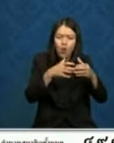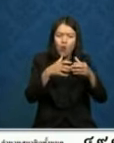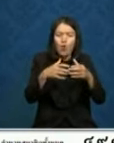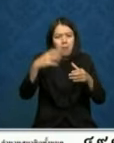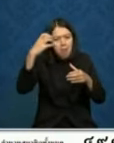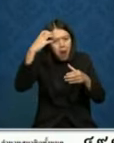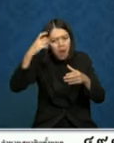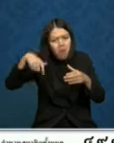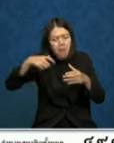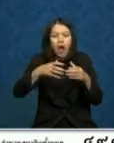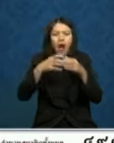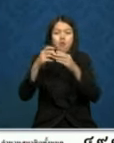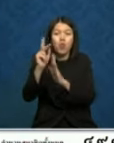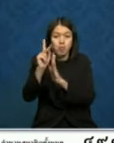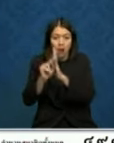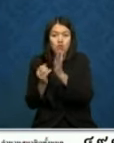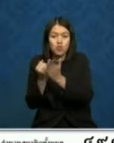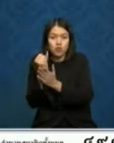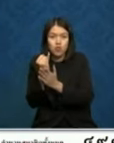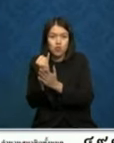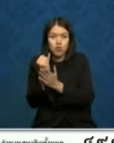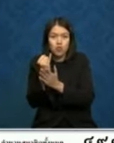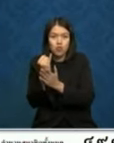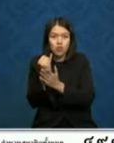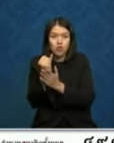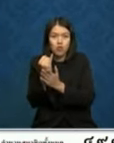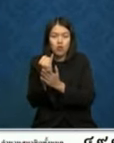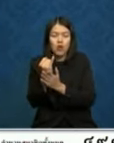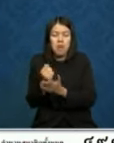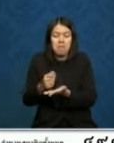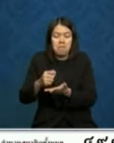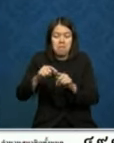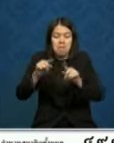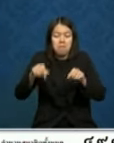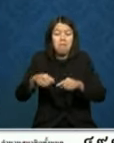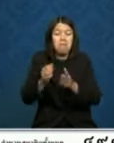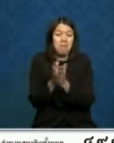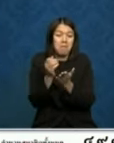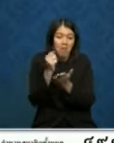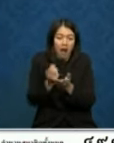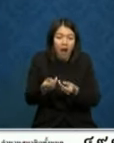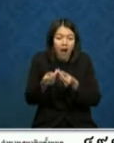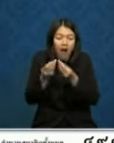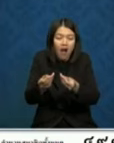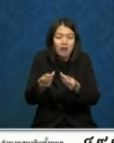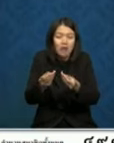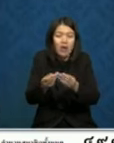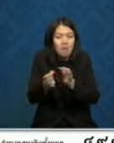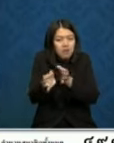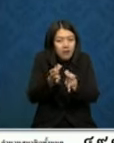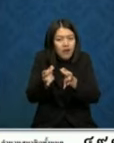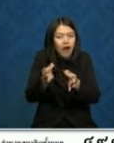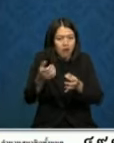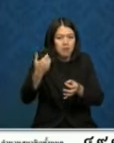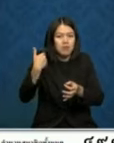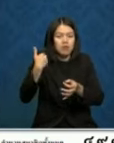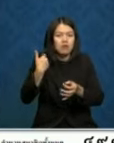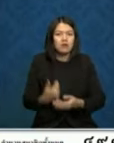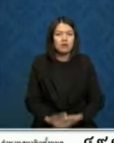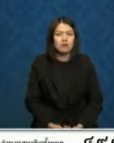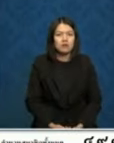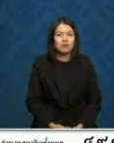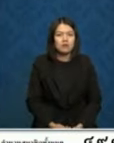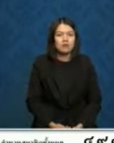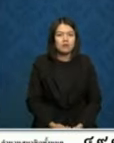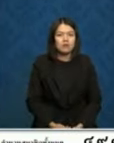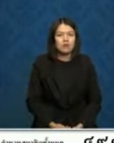ามาทำงานอย่างถูกกฎหมายจำต่อนะฮะและออกใบอนุญาตทำงานรวมทั้งให้คำปรึกษาท่านประธาน